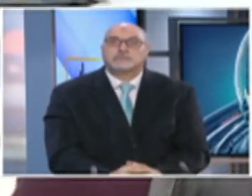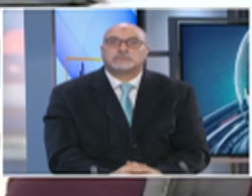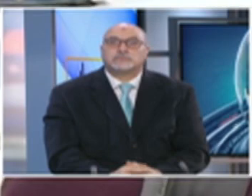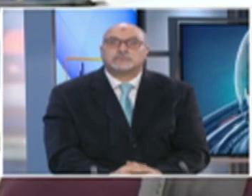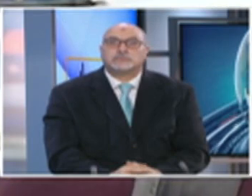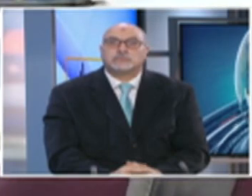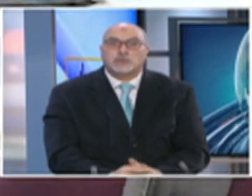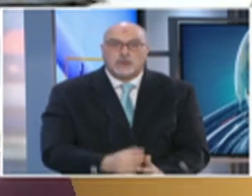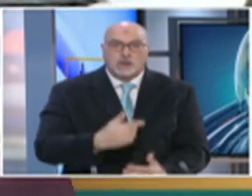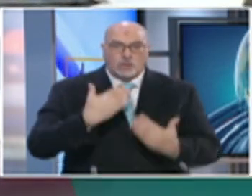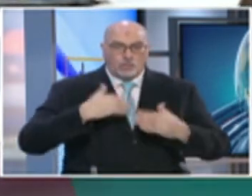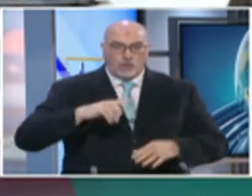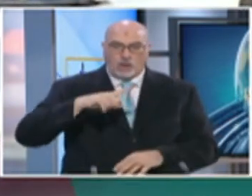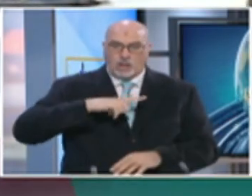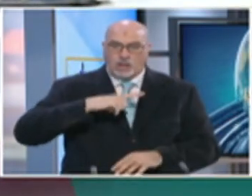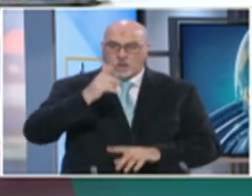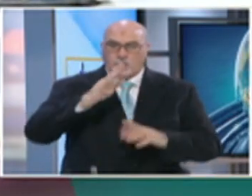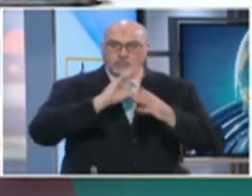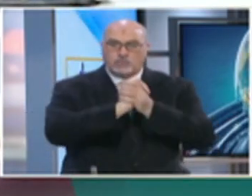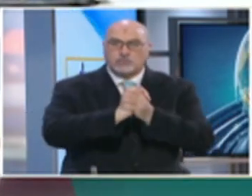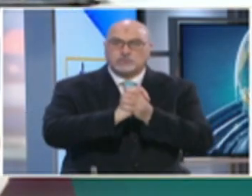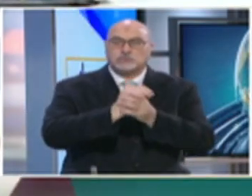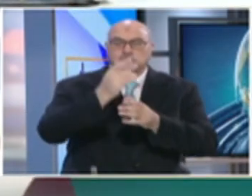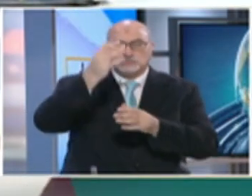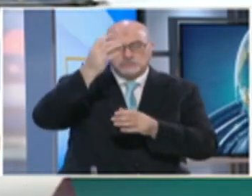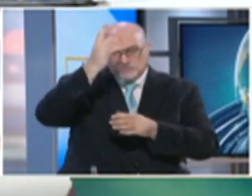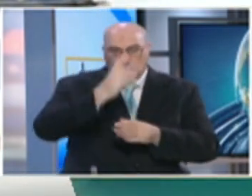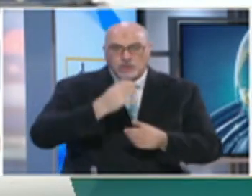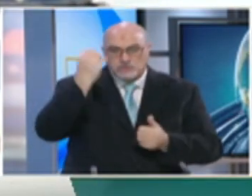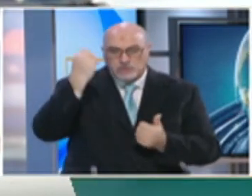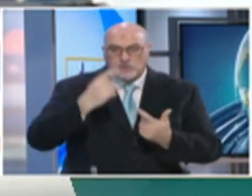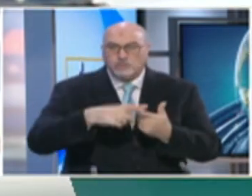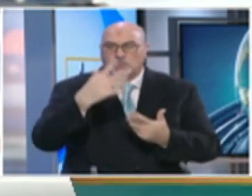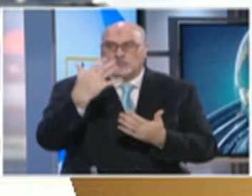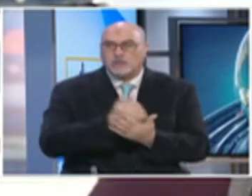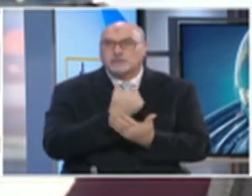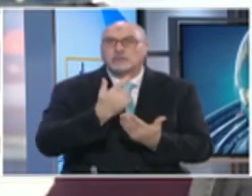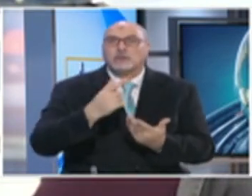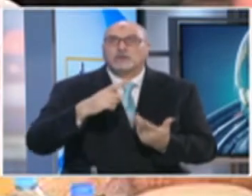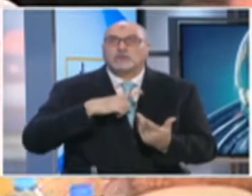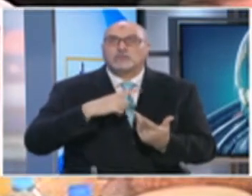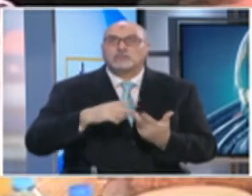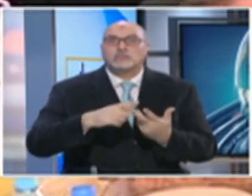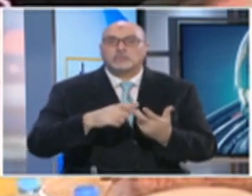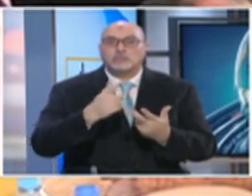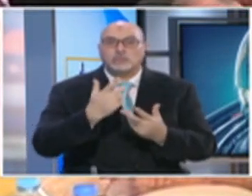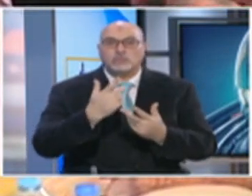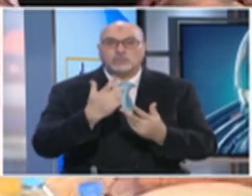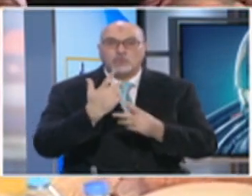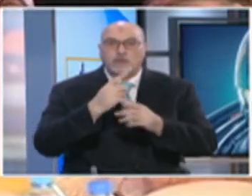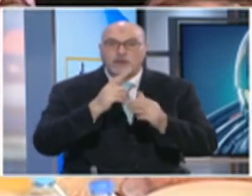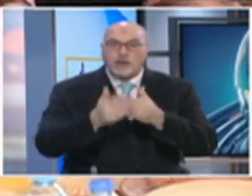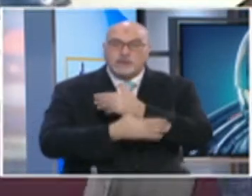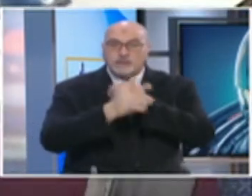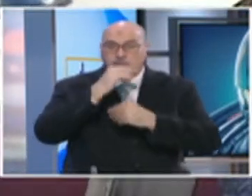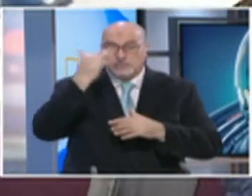أنا هنا من أجل التضامن مع حق تقرير الشعوب لمصيرها وتواجدي مع هذه الجمعية من أجل مجلة